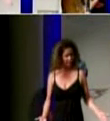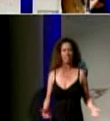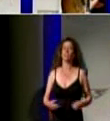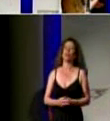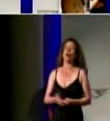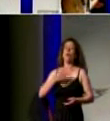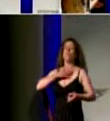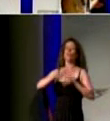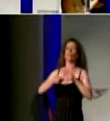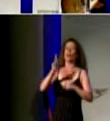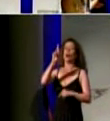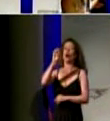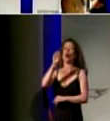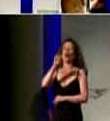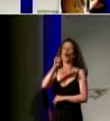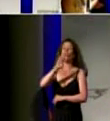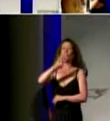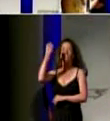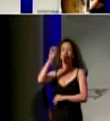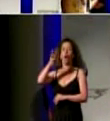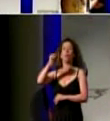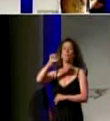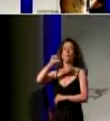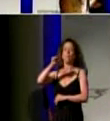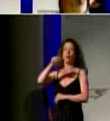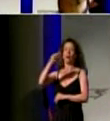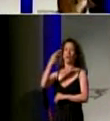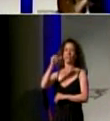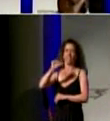mon ami René Manta.